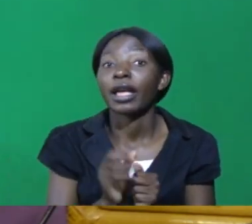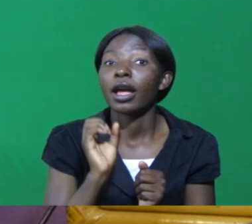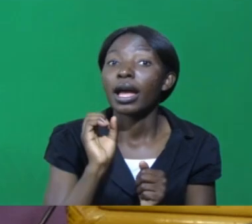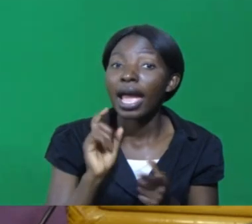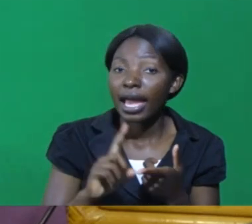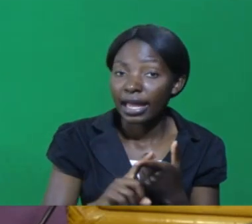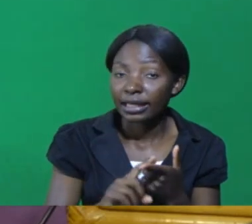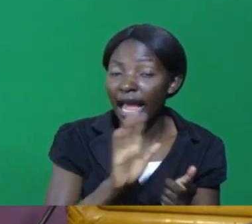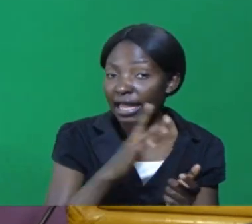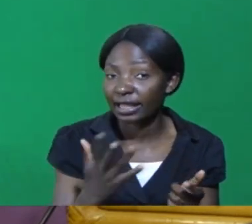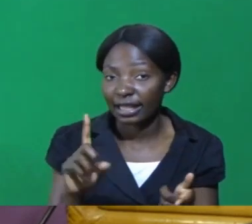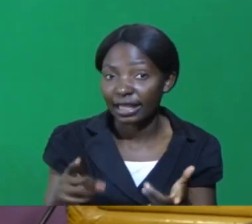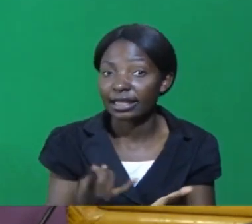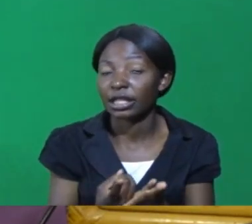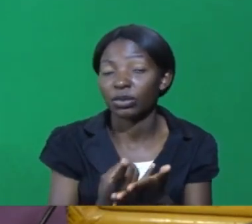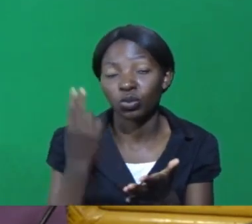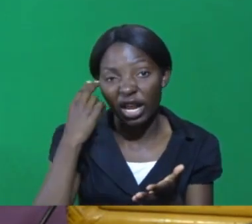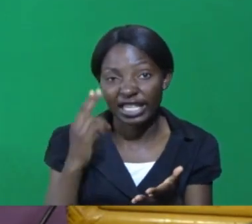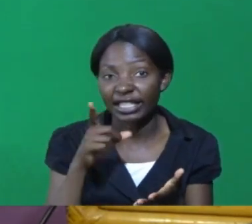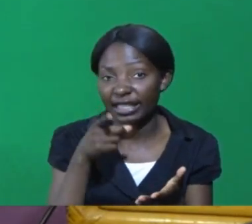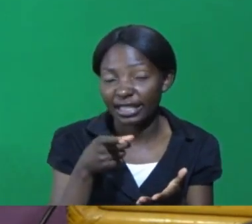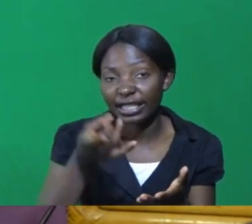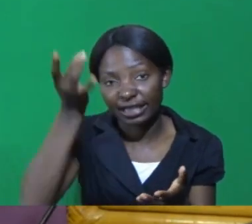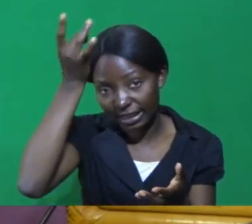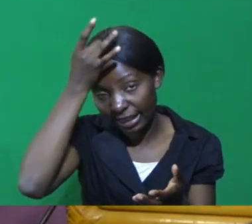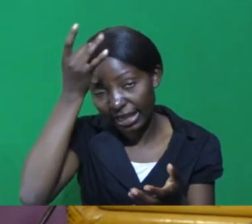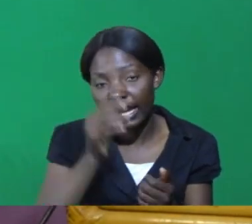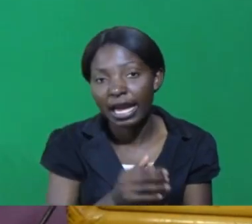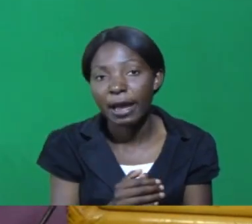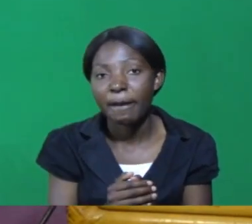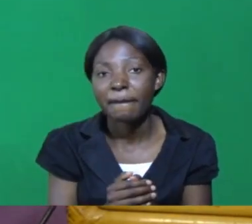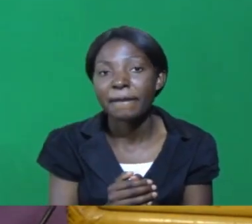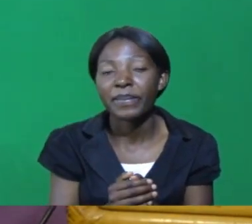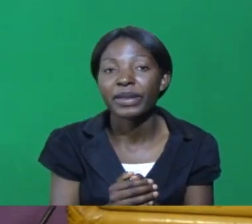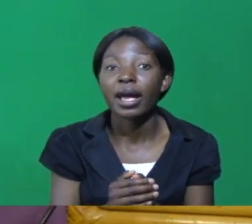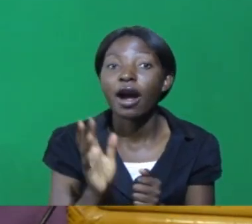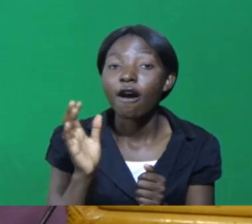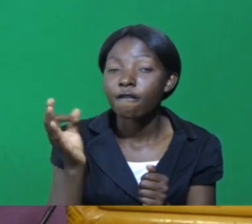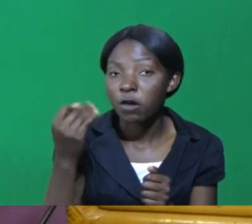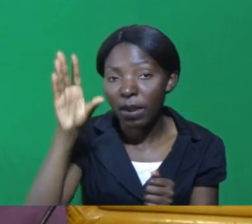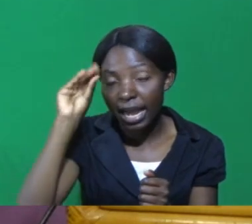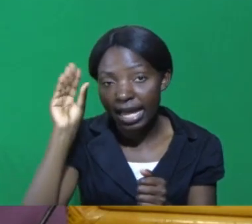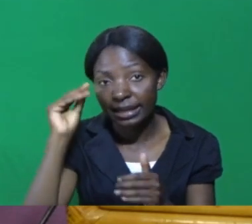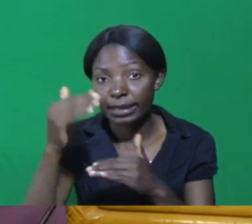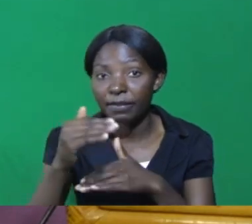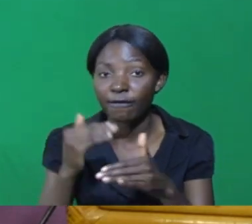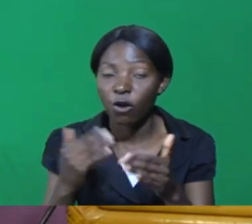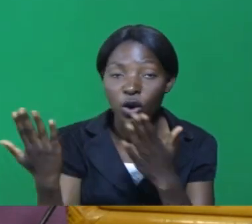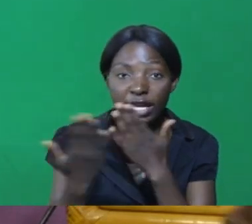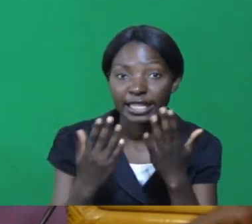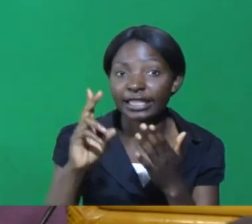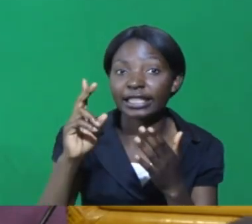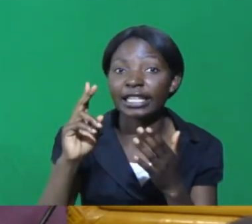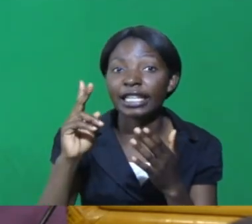zvimwe zvinotibatsira mufundisi nemi vateereri kuti tinzwise kuti mambo ndiani. Muzvidzidzo zvakapfuura takazoverenga futi kuna